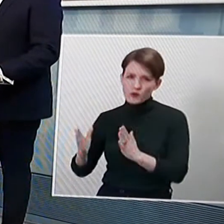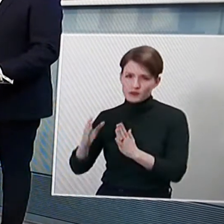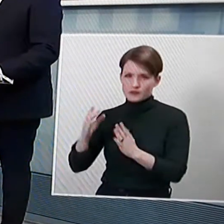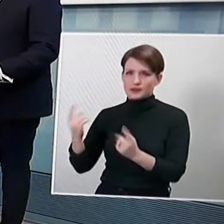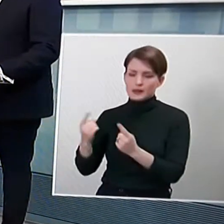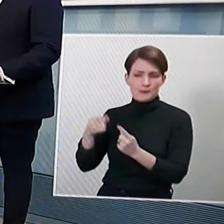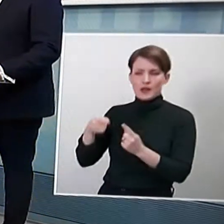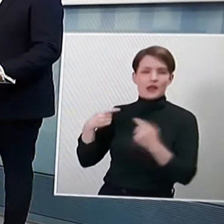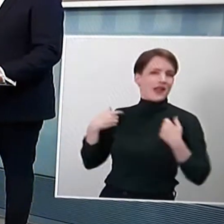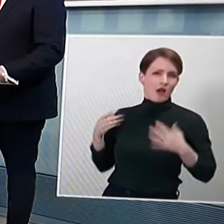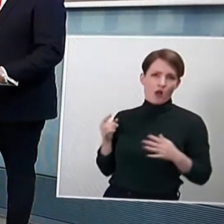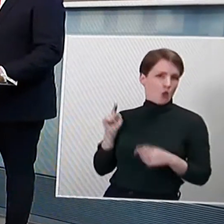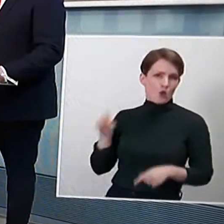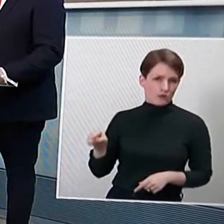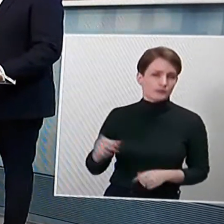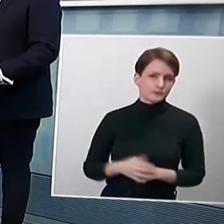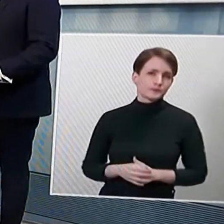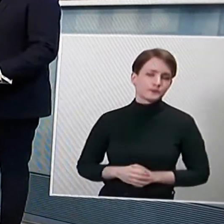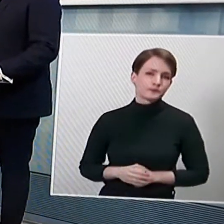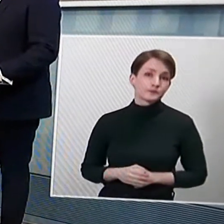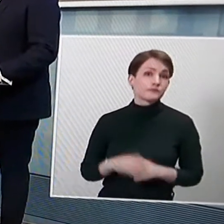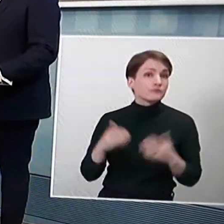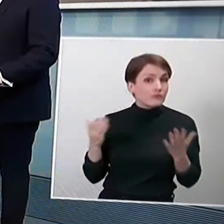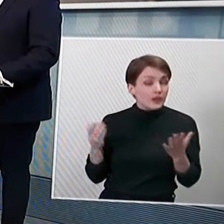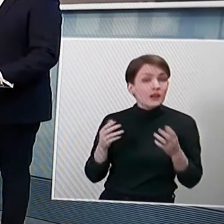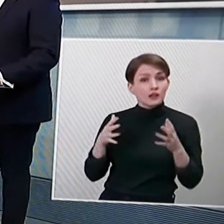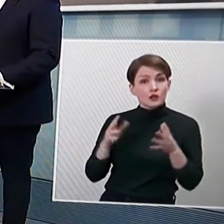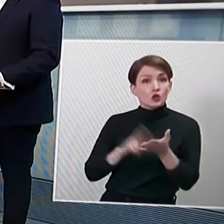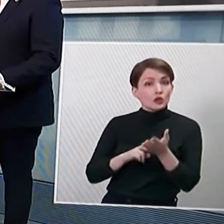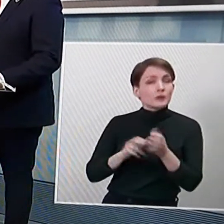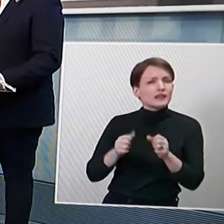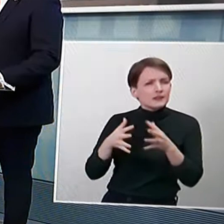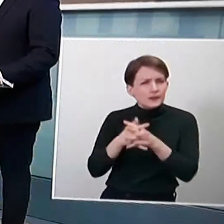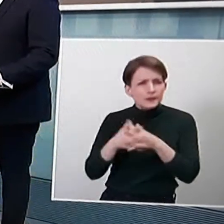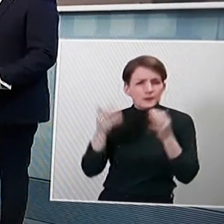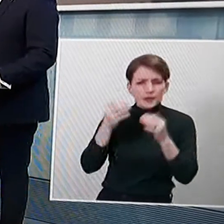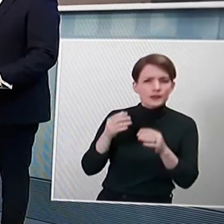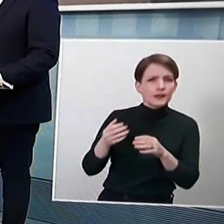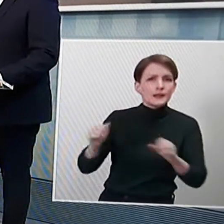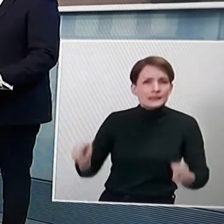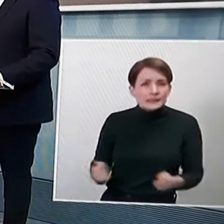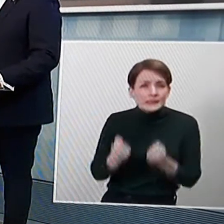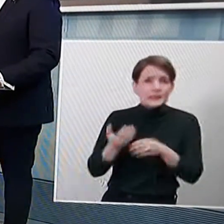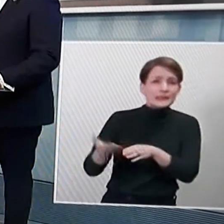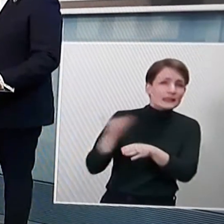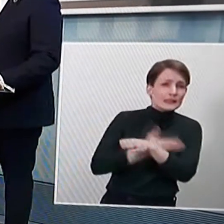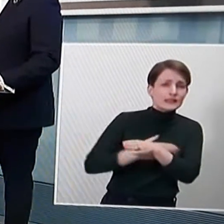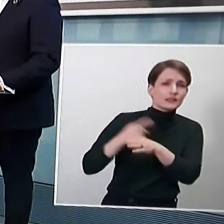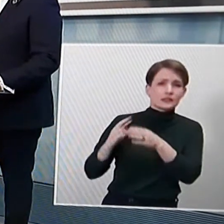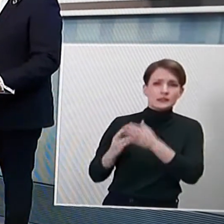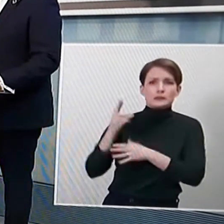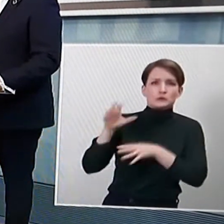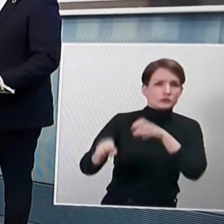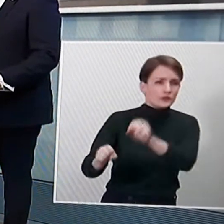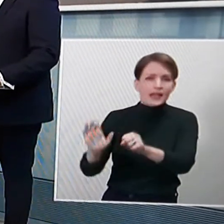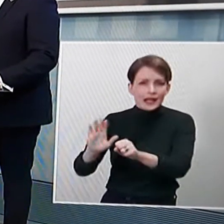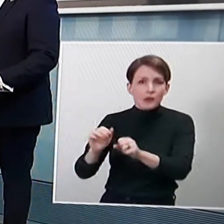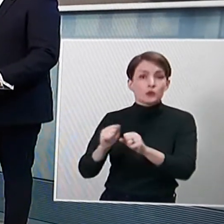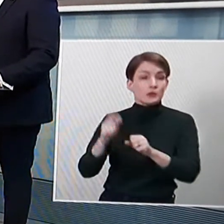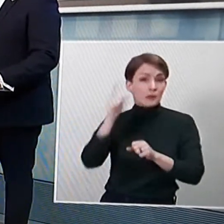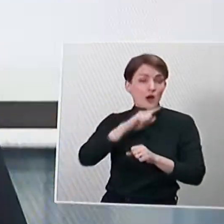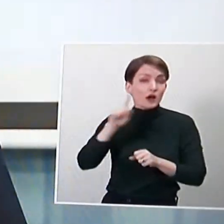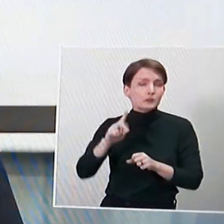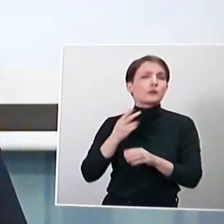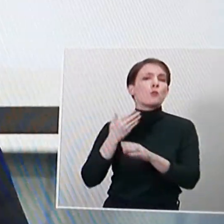tietysti hyvin tarkkaa, että ei reagoida liian aikaisin, mutta kaikkein pahin on reagoida liian myöhään. Jos